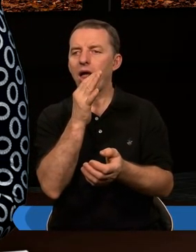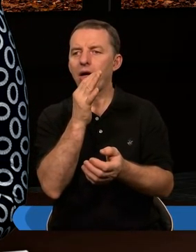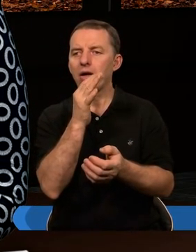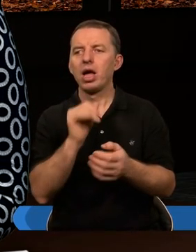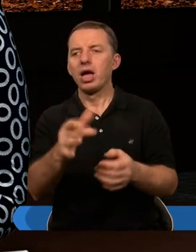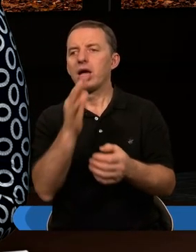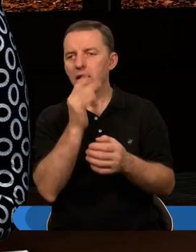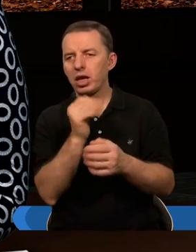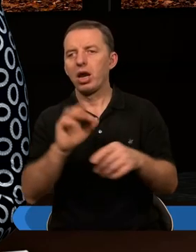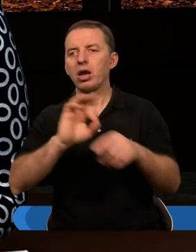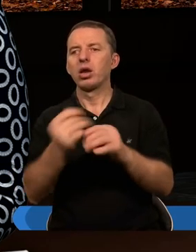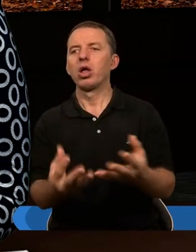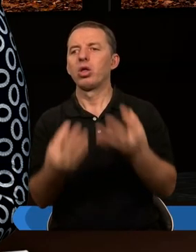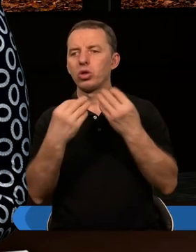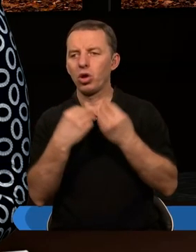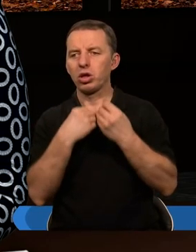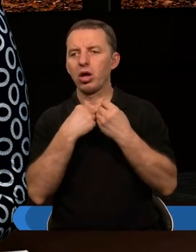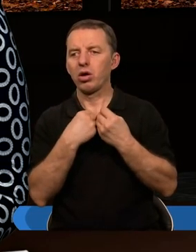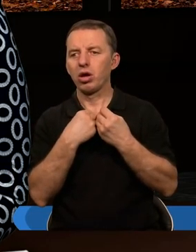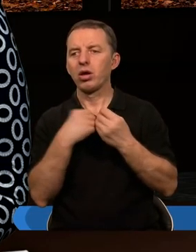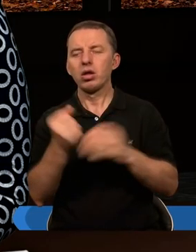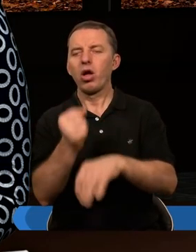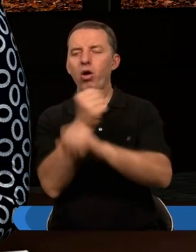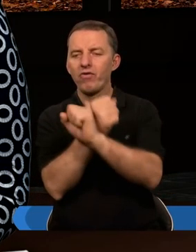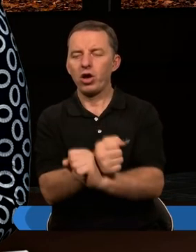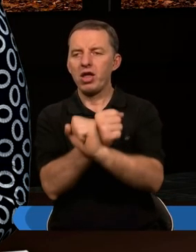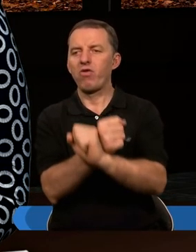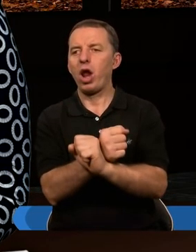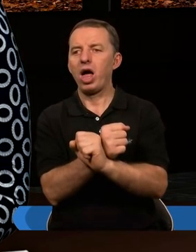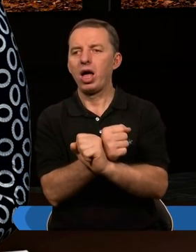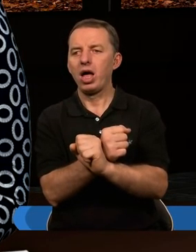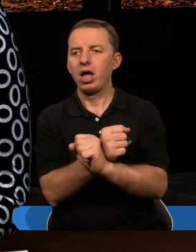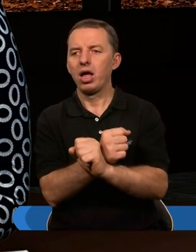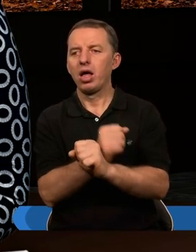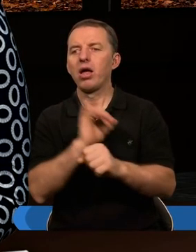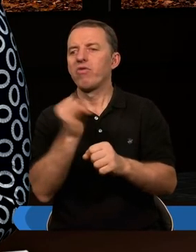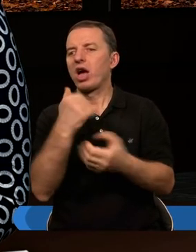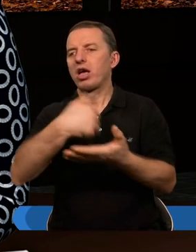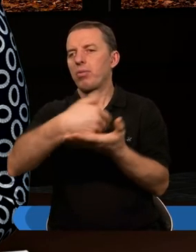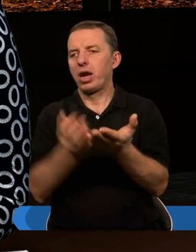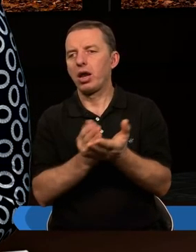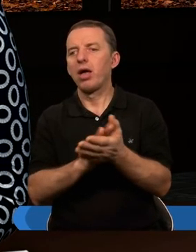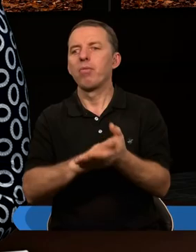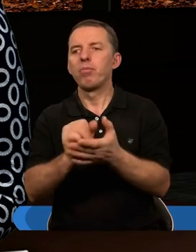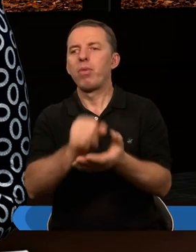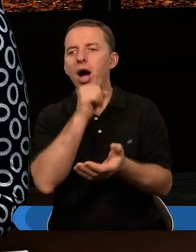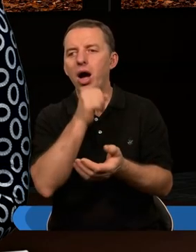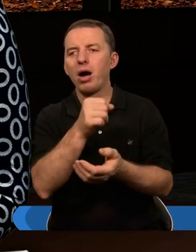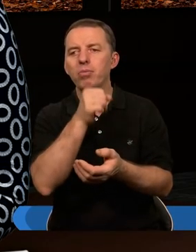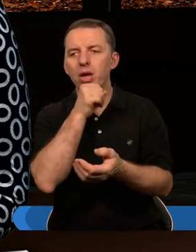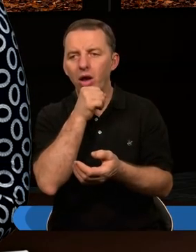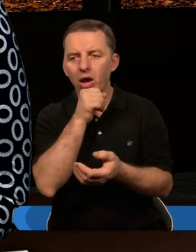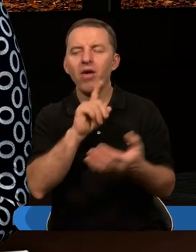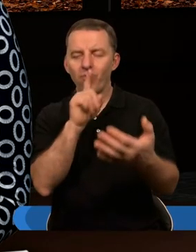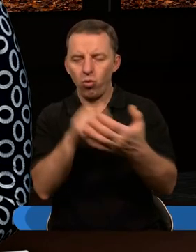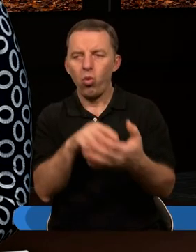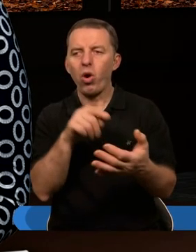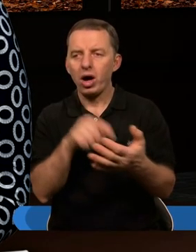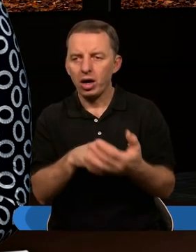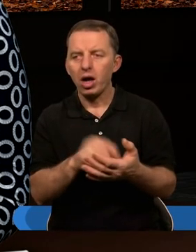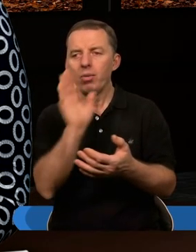Gdy Izrael dostał się pod okupację, gdzie, w jakim kraju? Do Babilonii. Babilonów, właśnie.